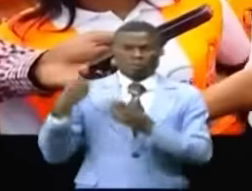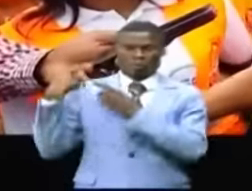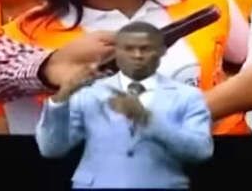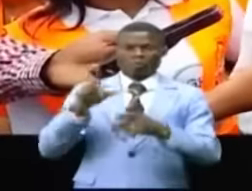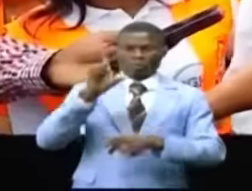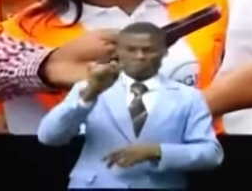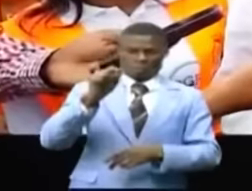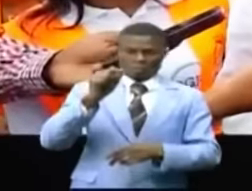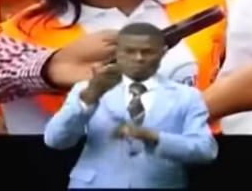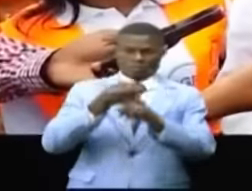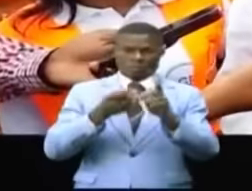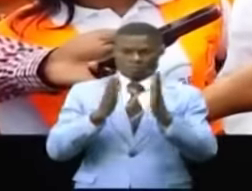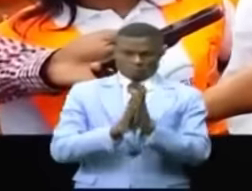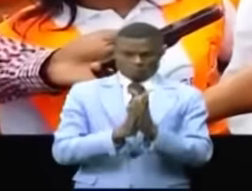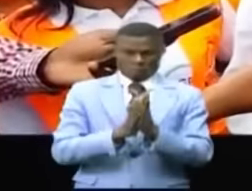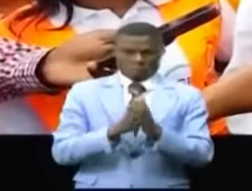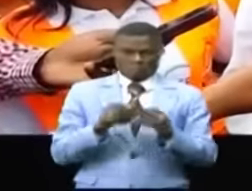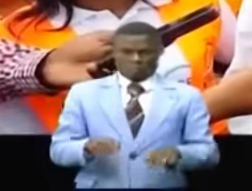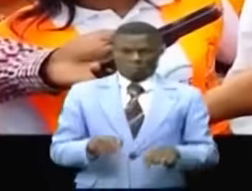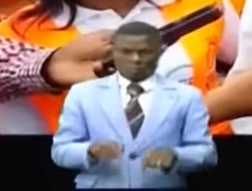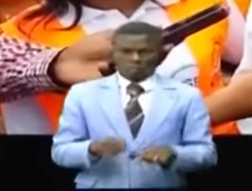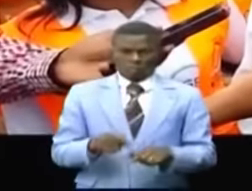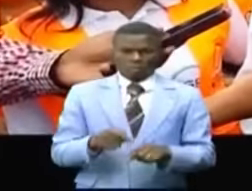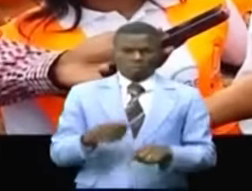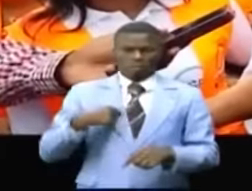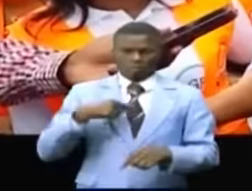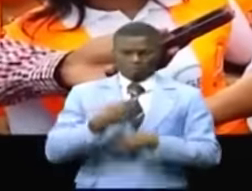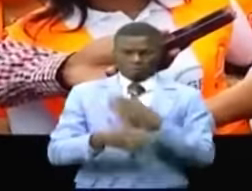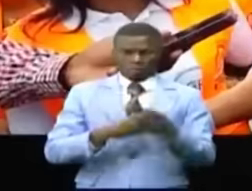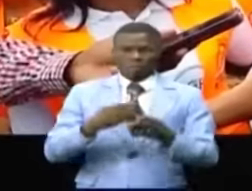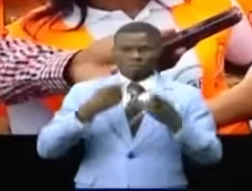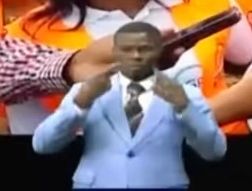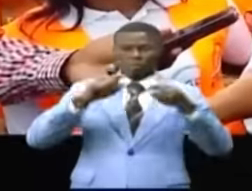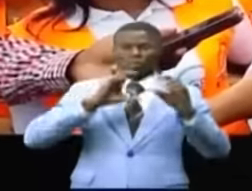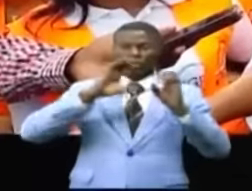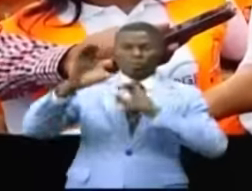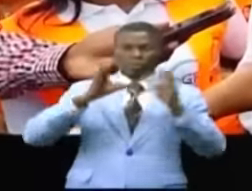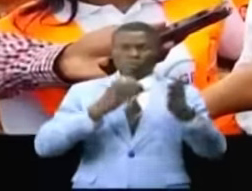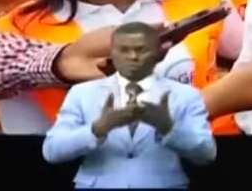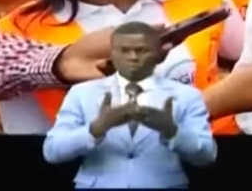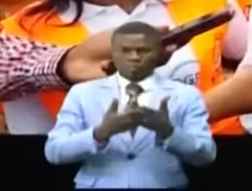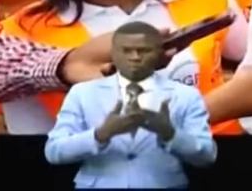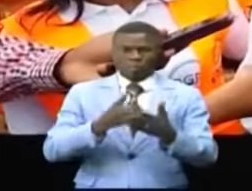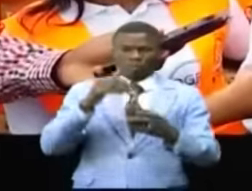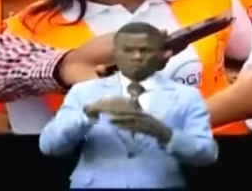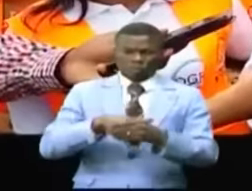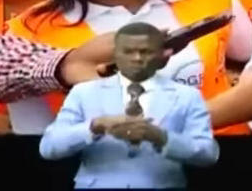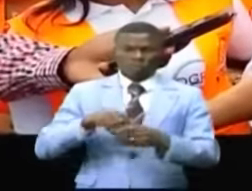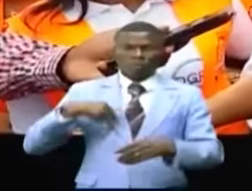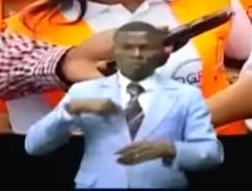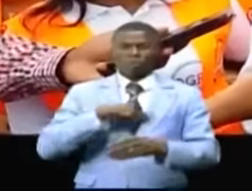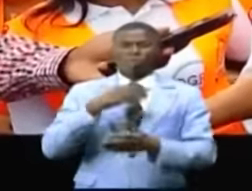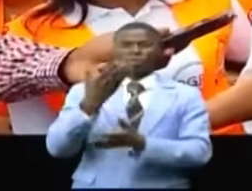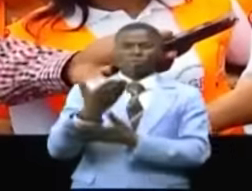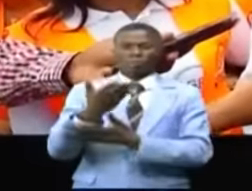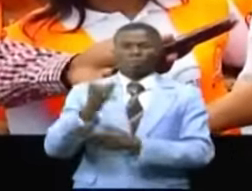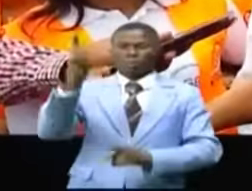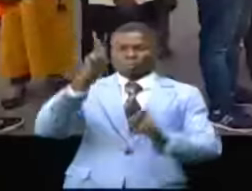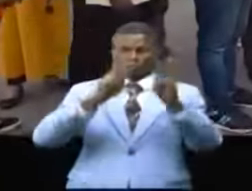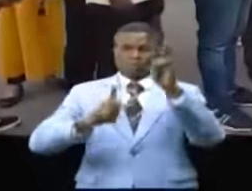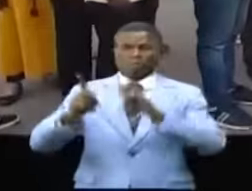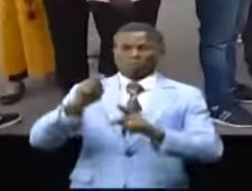20 de ce mois, nous avons fait un communiqué à travers lesquels nous avons demandé à la